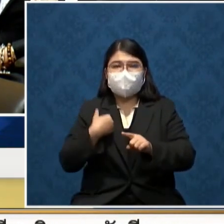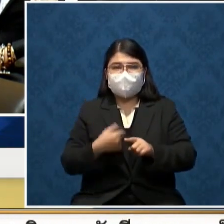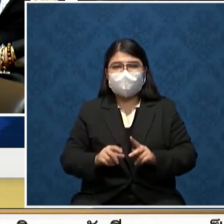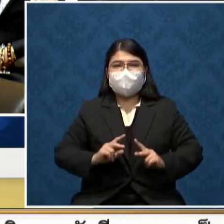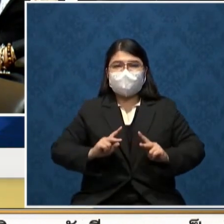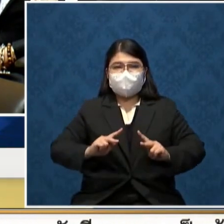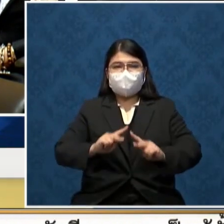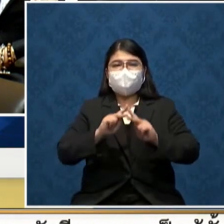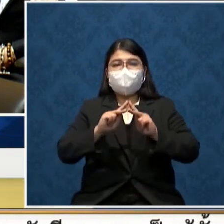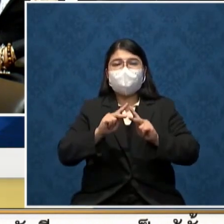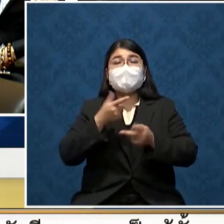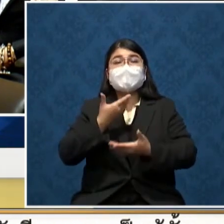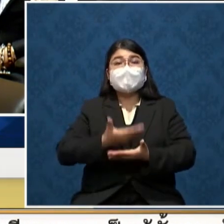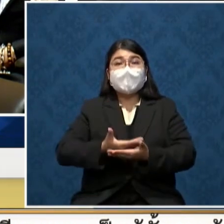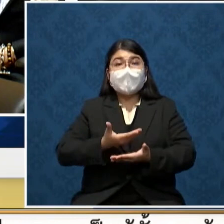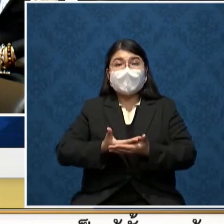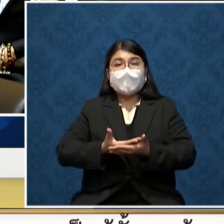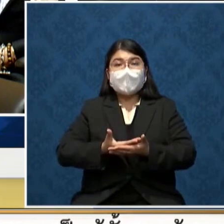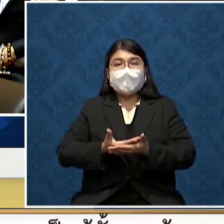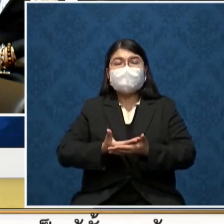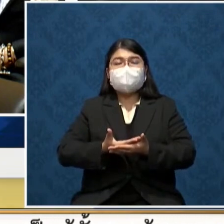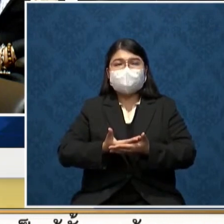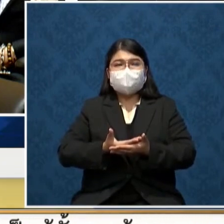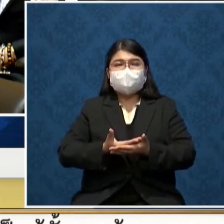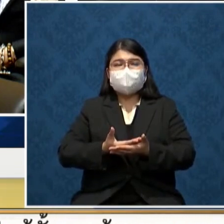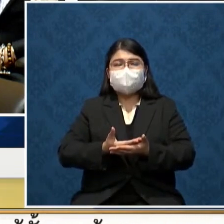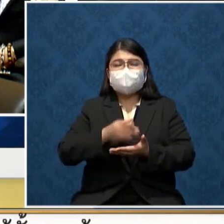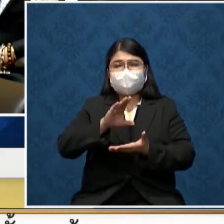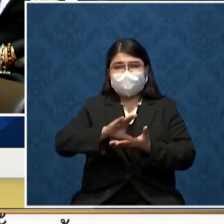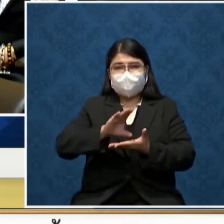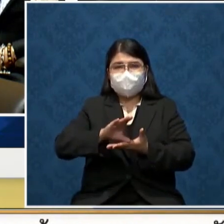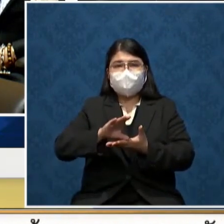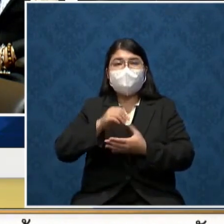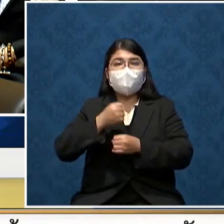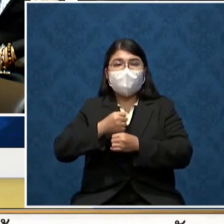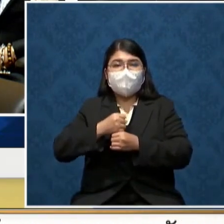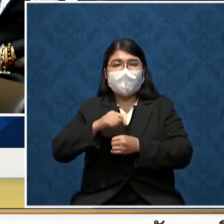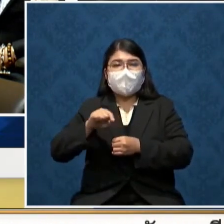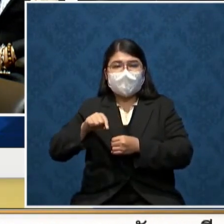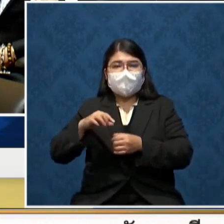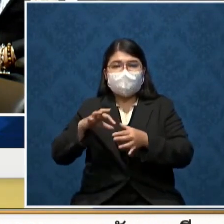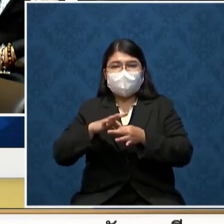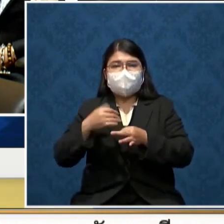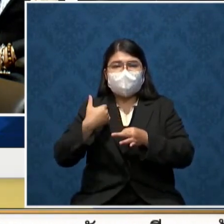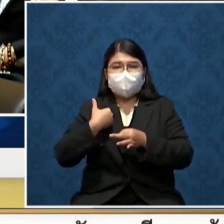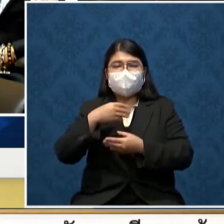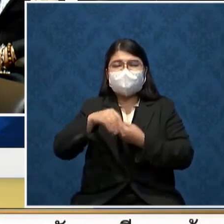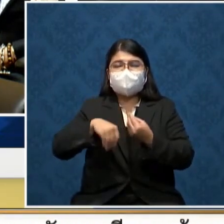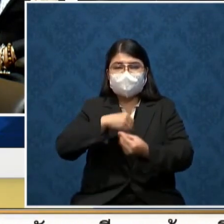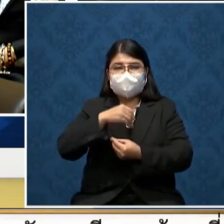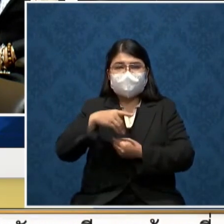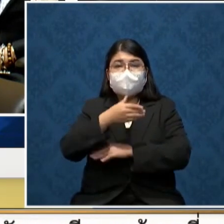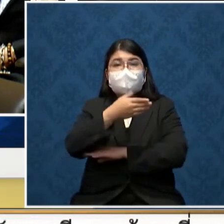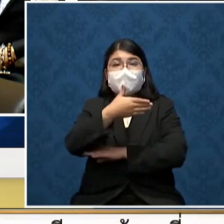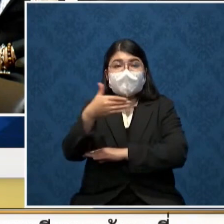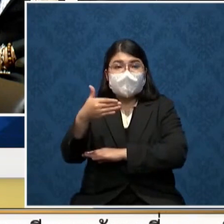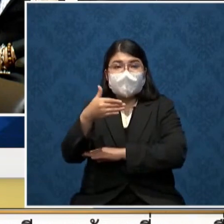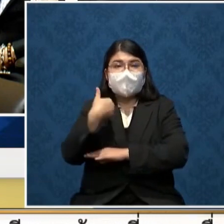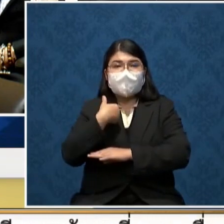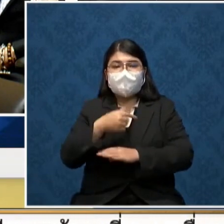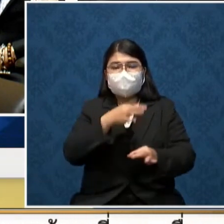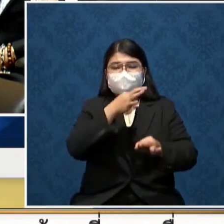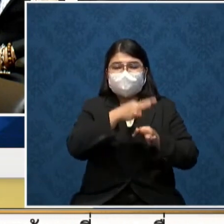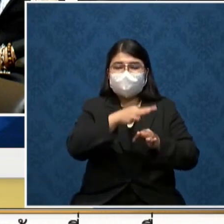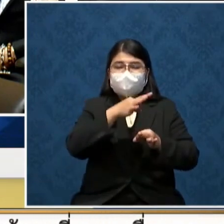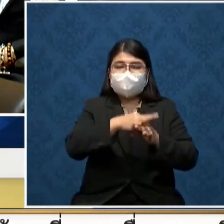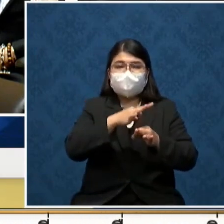ลังสำนักงบประมาณและสภาพัฒนาเศรษฐกิจและสังคมแห่งชาติตลอดจนรวมถึงธนาคารแห่งประเทศ